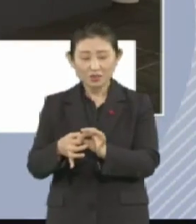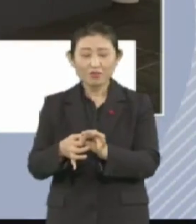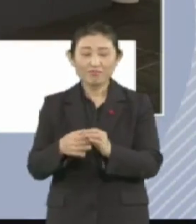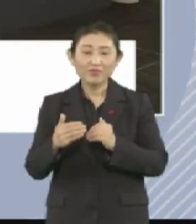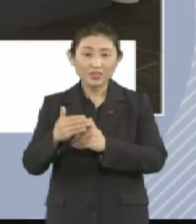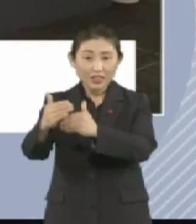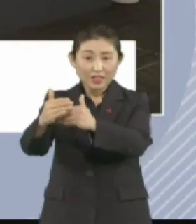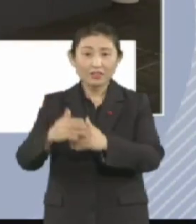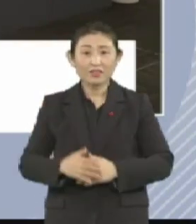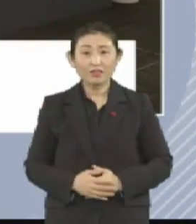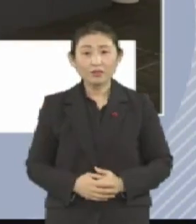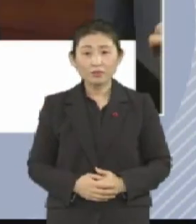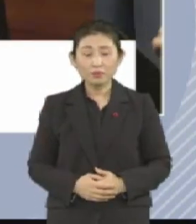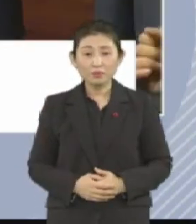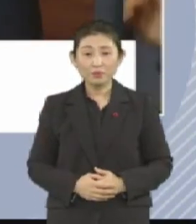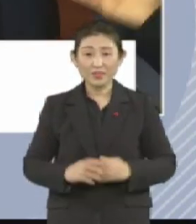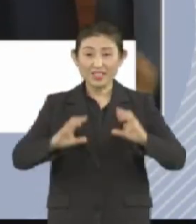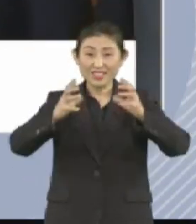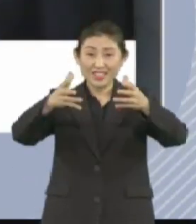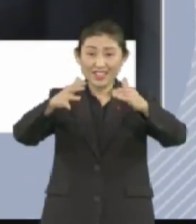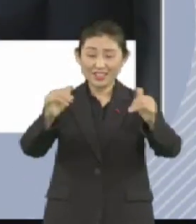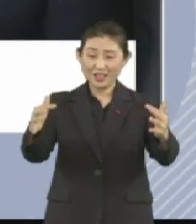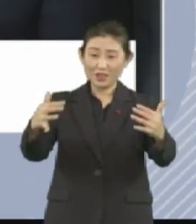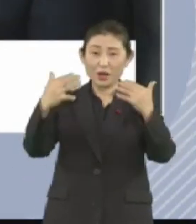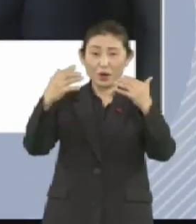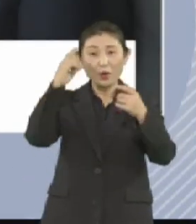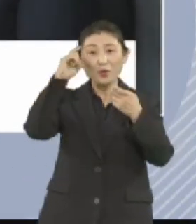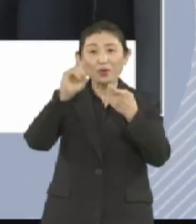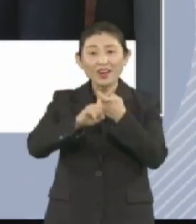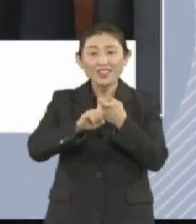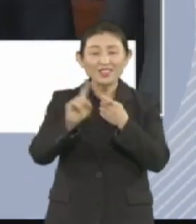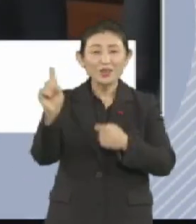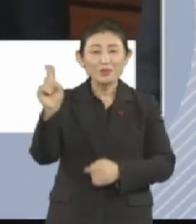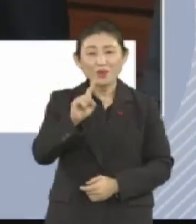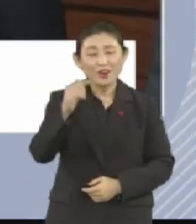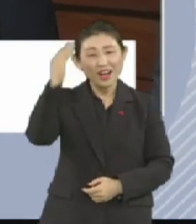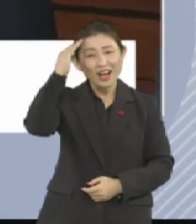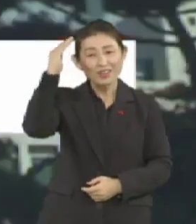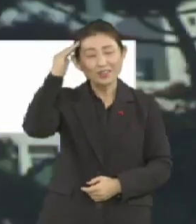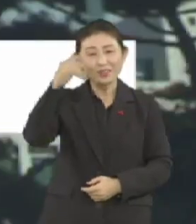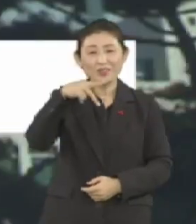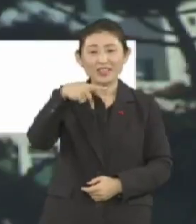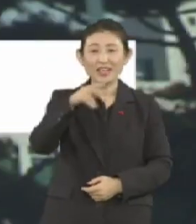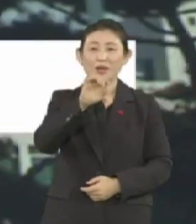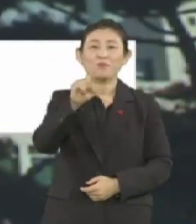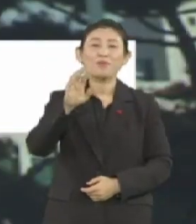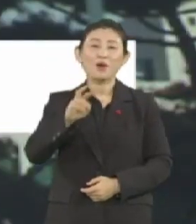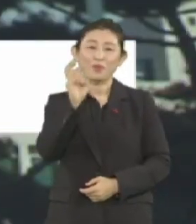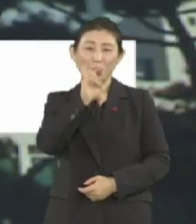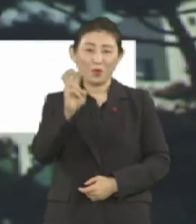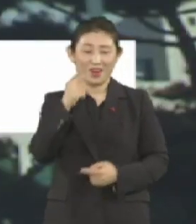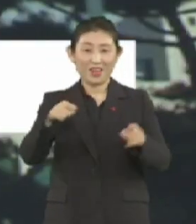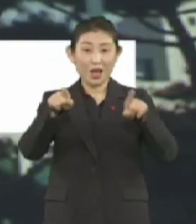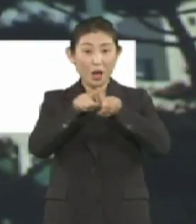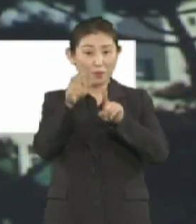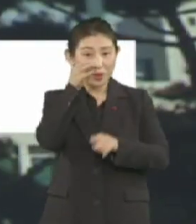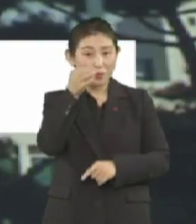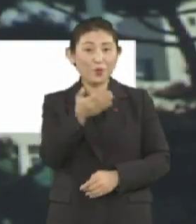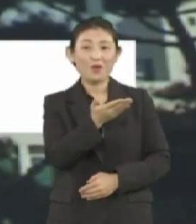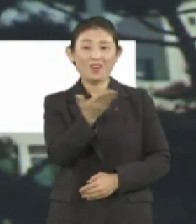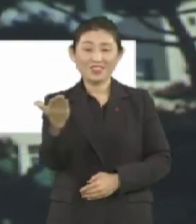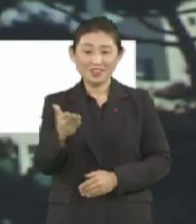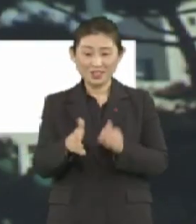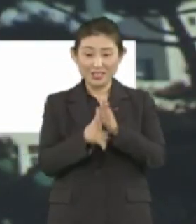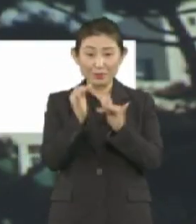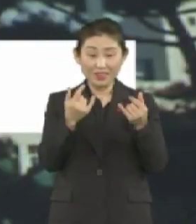되고요. 무엇보다도 세계인들이 많은 관심을 갖는 K-POP과 관련돼서도 공연도 함께 선보여서